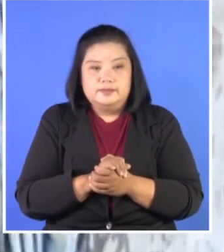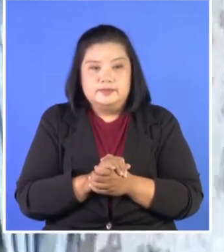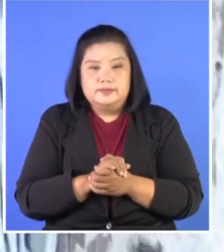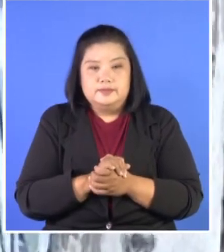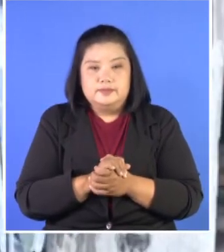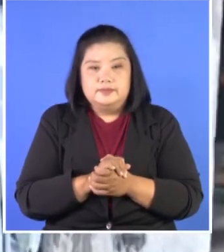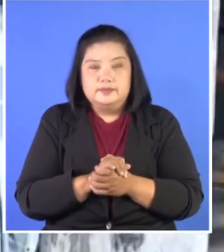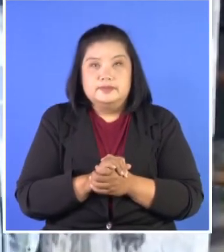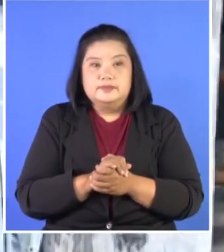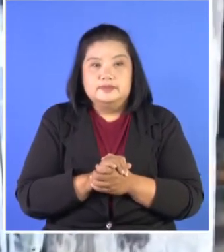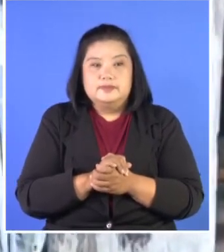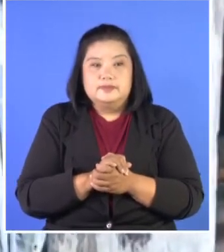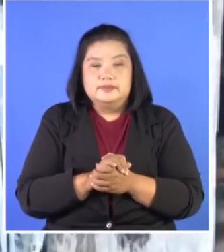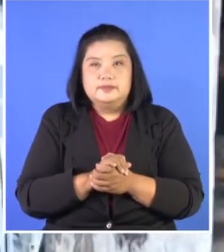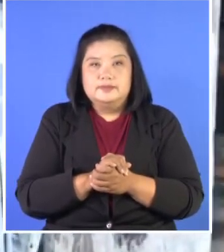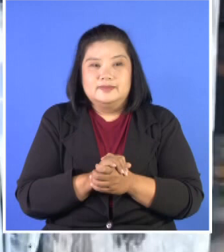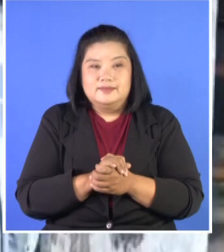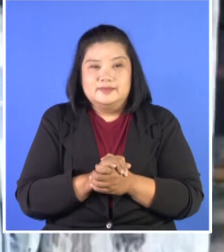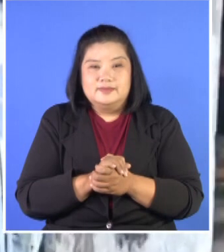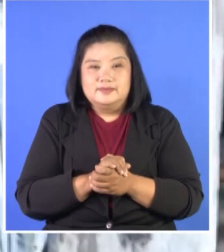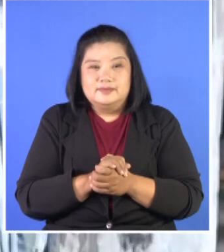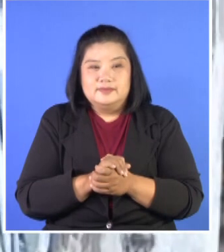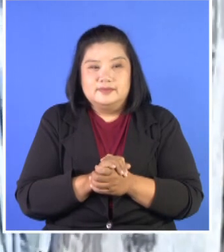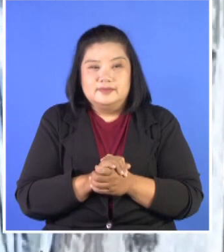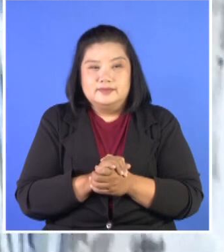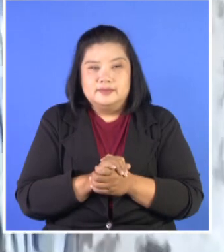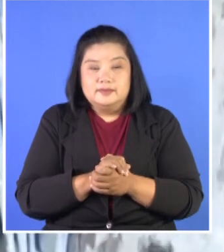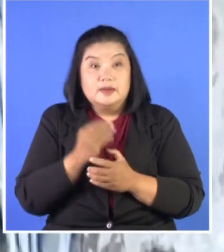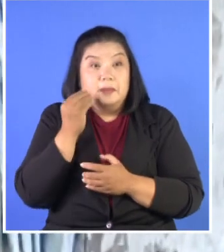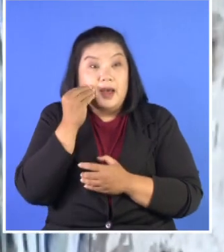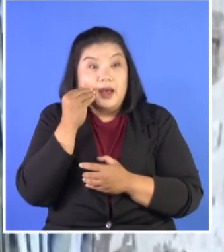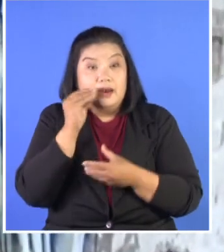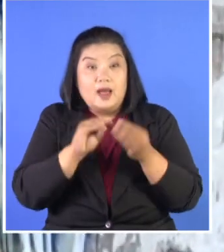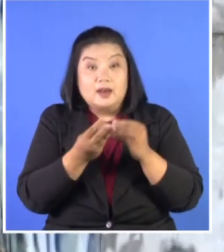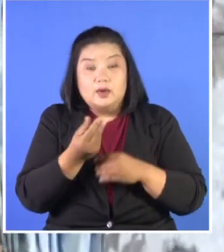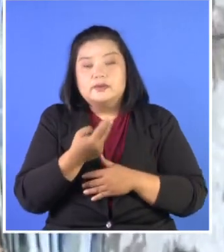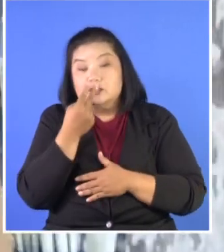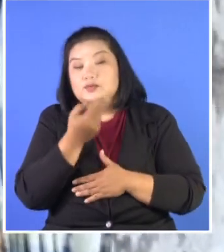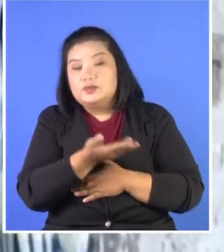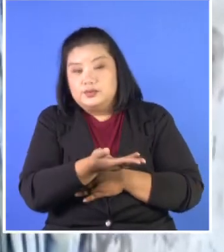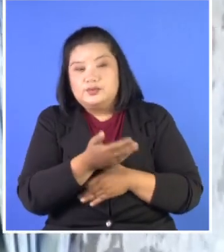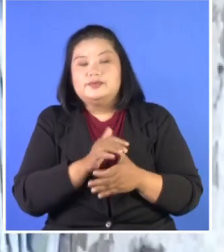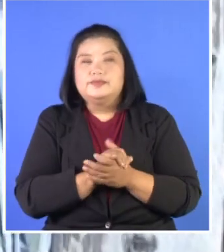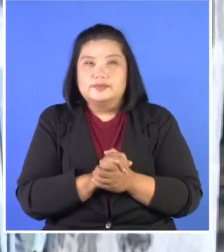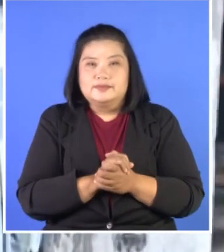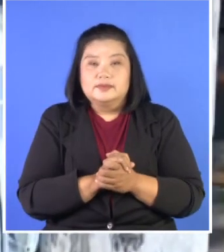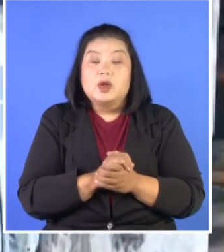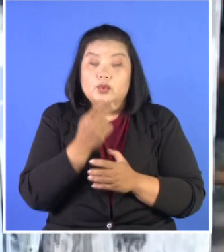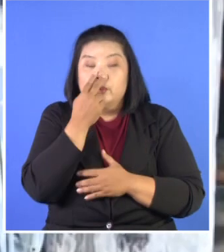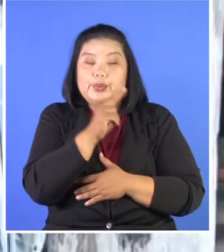จะได้ของหิ้วกลับไปเลขที่บ้านก็เรียกที่นี้ถ่ายมาทำไมก็ไม่รู้เลขที่บ้าน